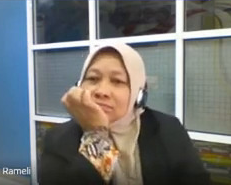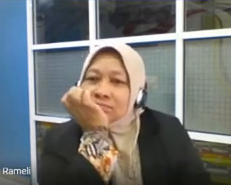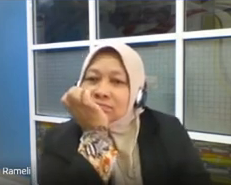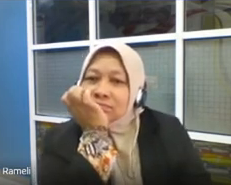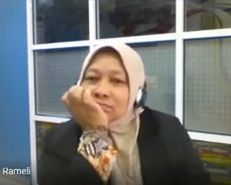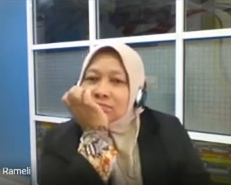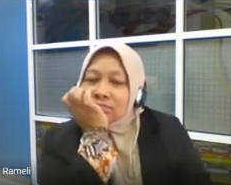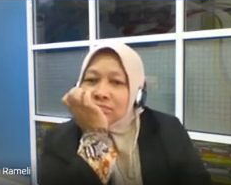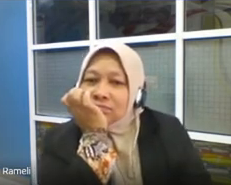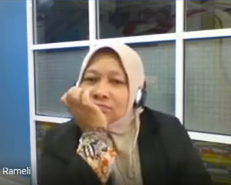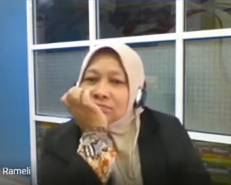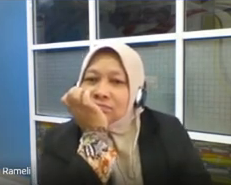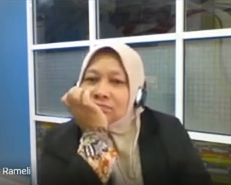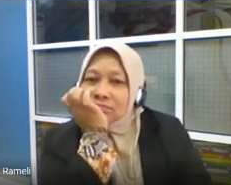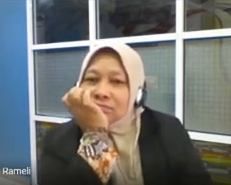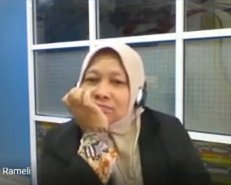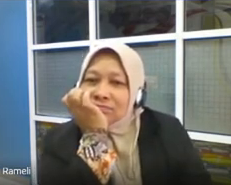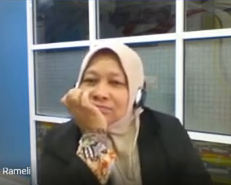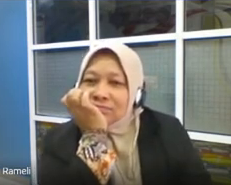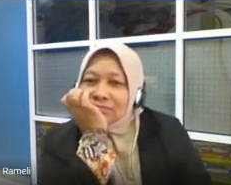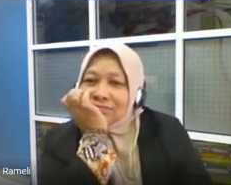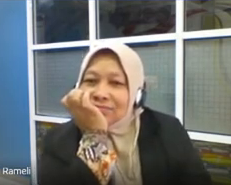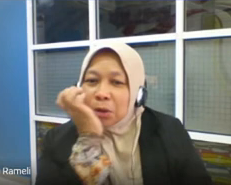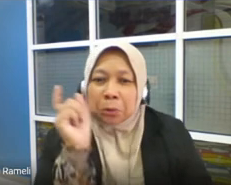tangan atas meja tu sedang macam nak berfikir.